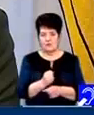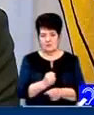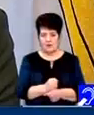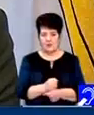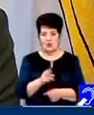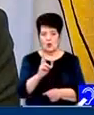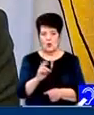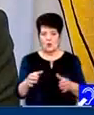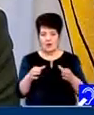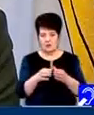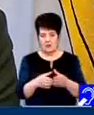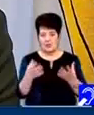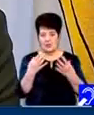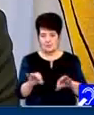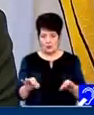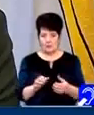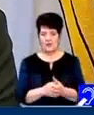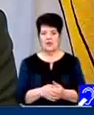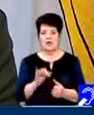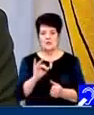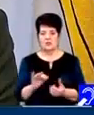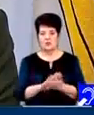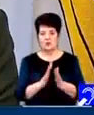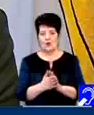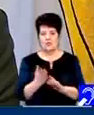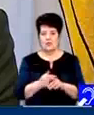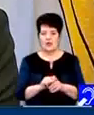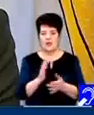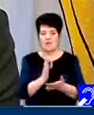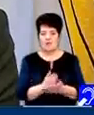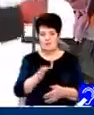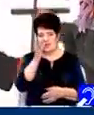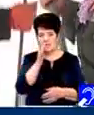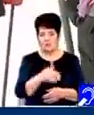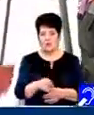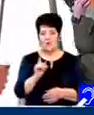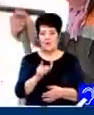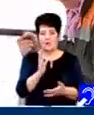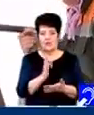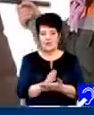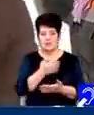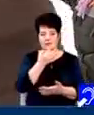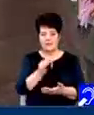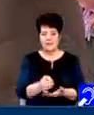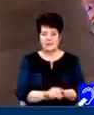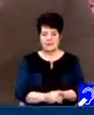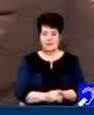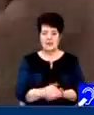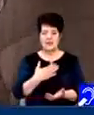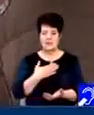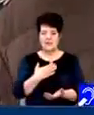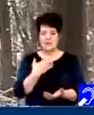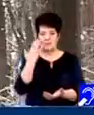cu echipamentul disponibil și situația pe care o avem la Chișinău. Fiindcă, sincer vă zic, impresia